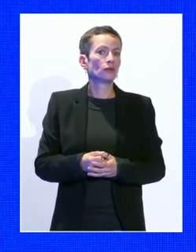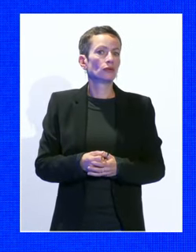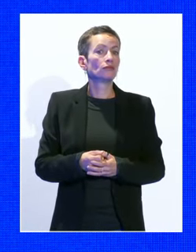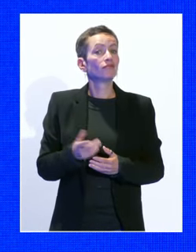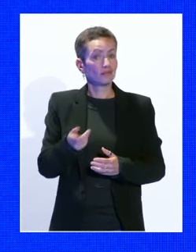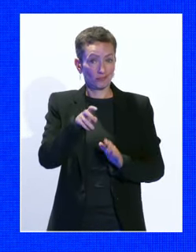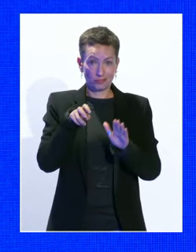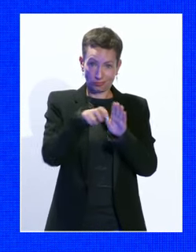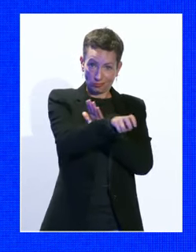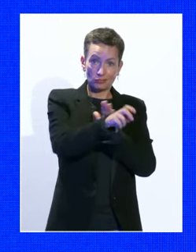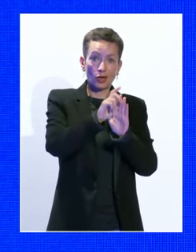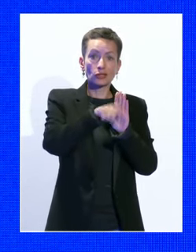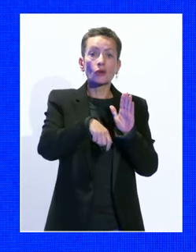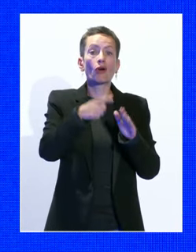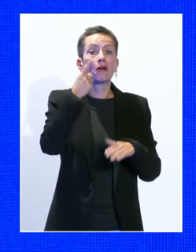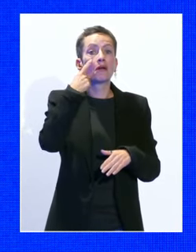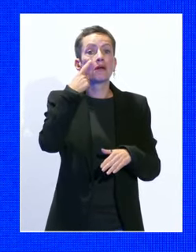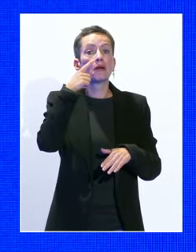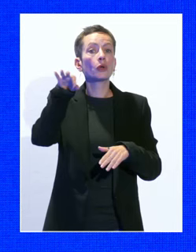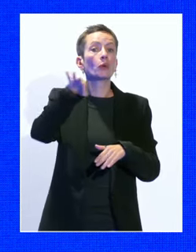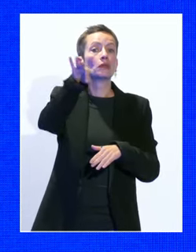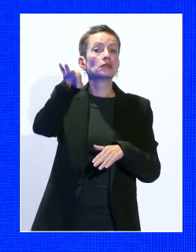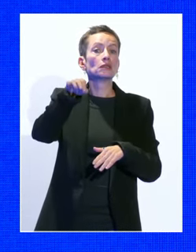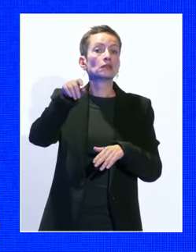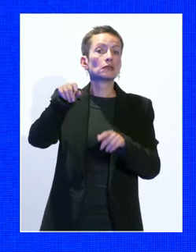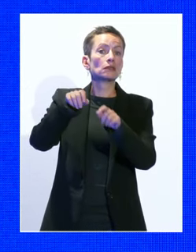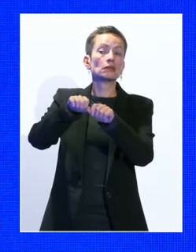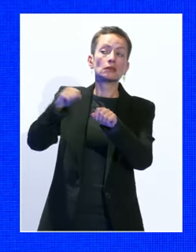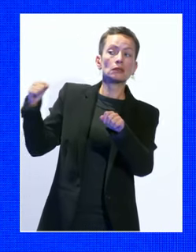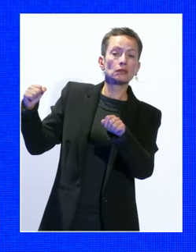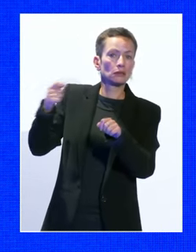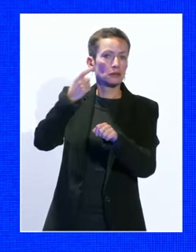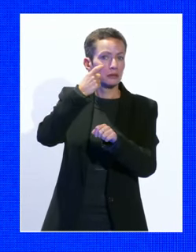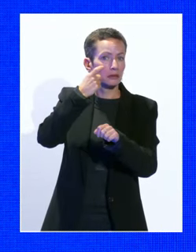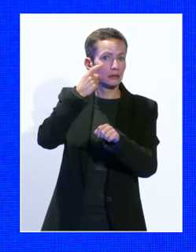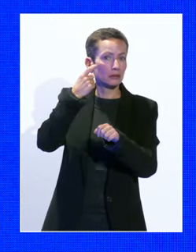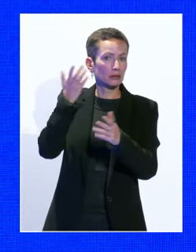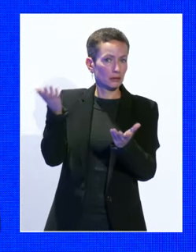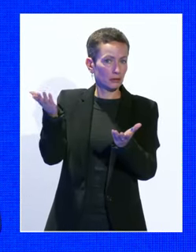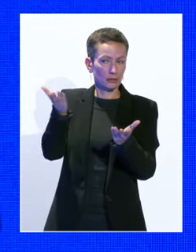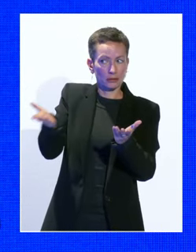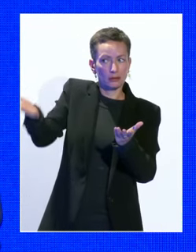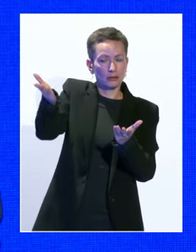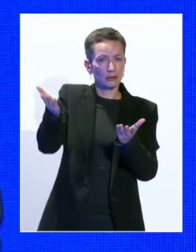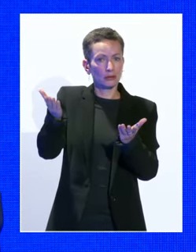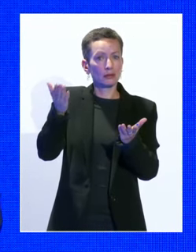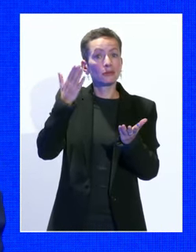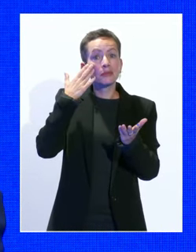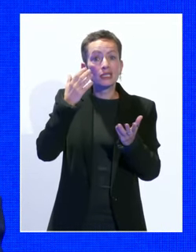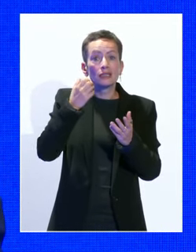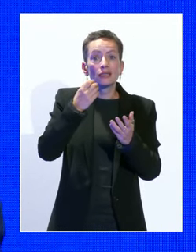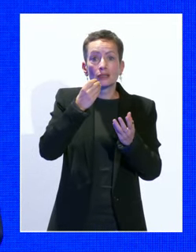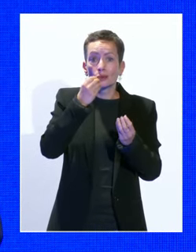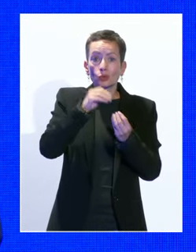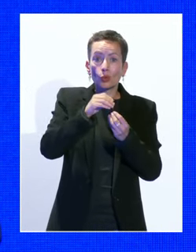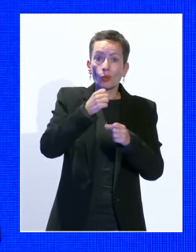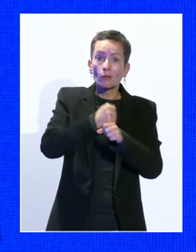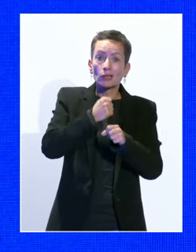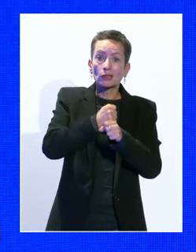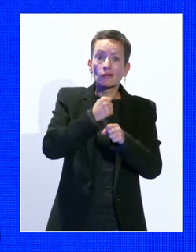Allez au restaurant et jetez un coup d'œil dans les cuisines du restaurant. Et si vous travaillez tôt le matin dans des